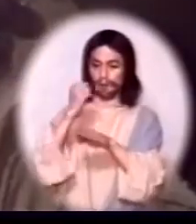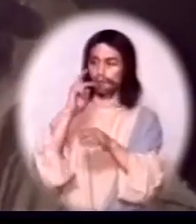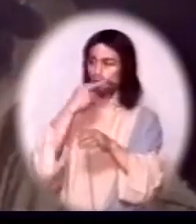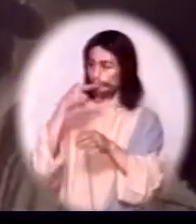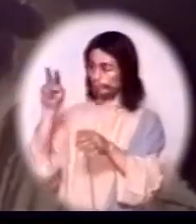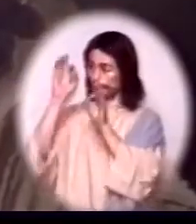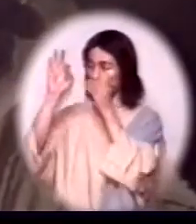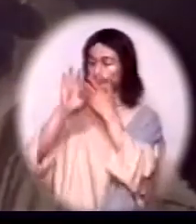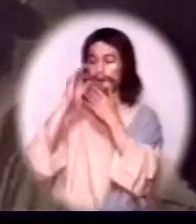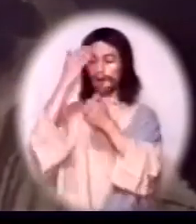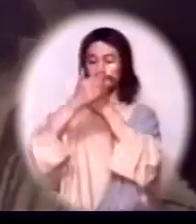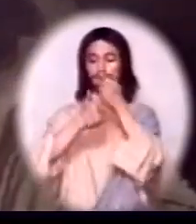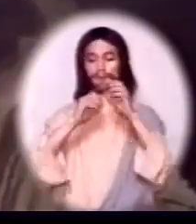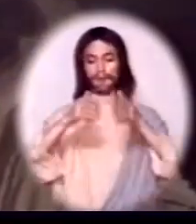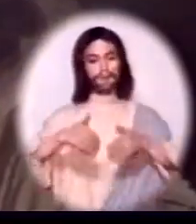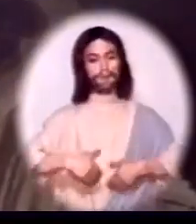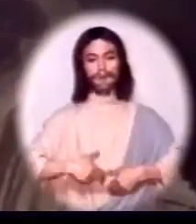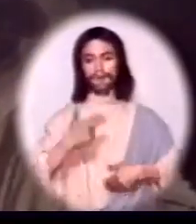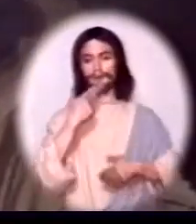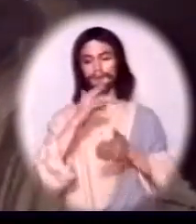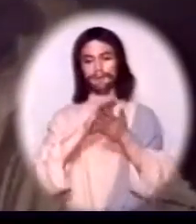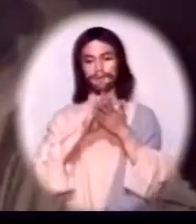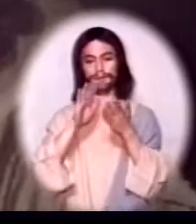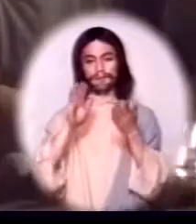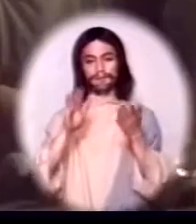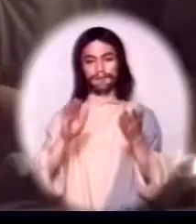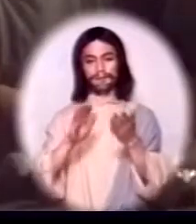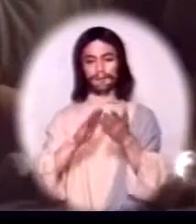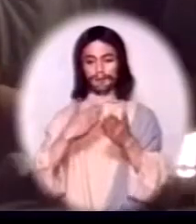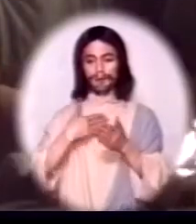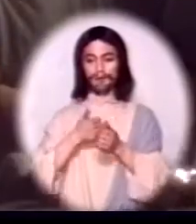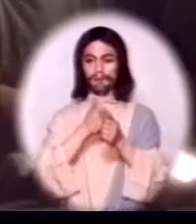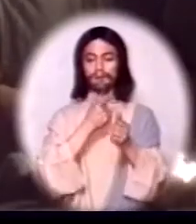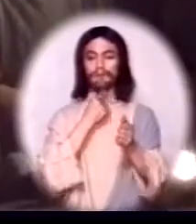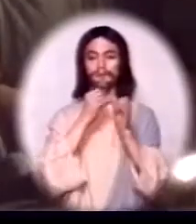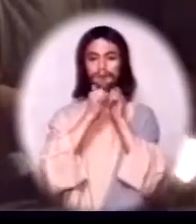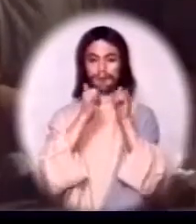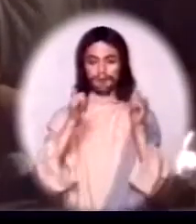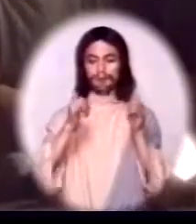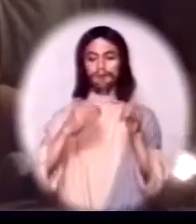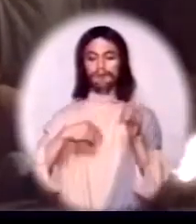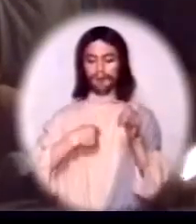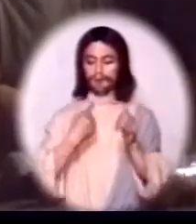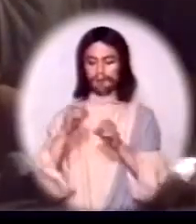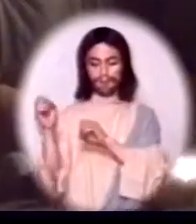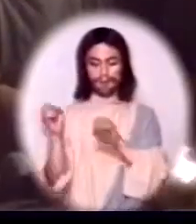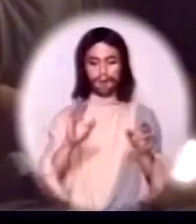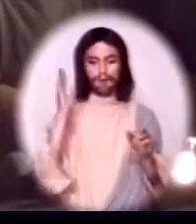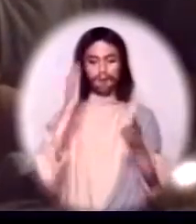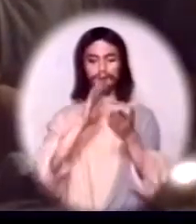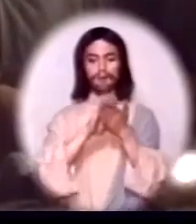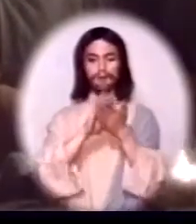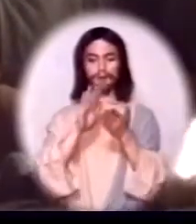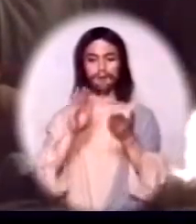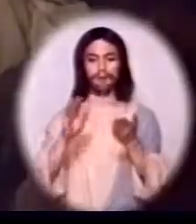잡고 뒤를 돌아보는 자는 하나님 나라에 쓸모가 없느니라. 나를 따르고자 하는 자는 자신을 버려야 하느니라.